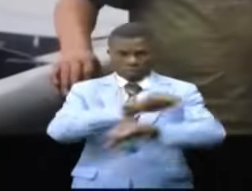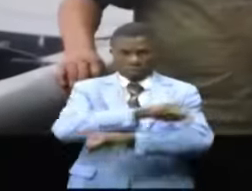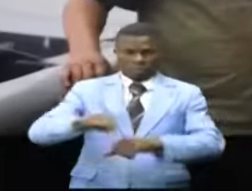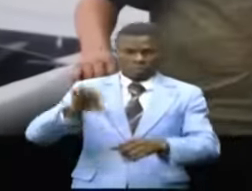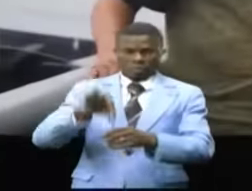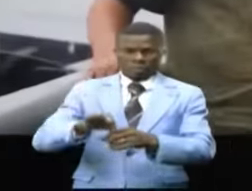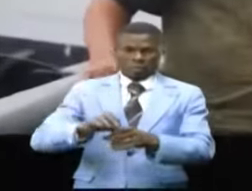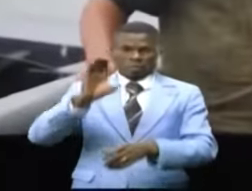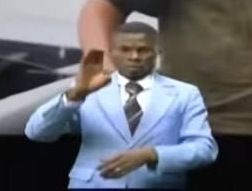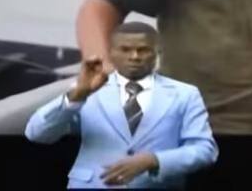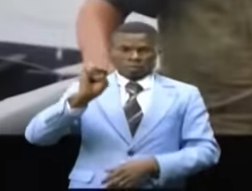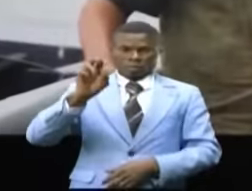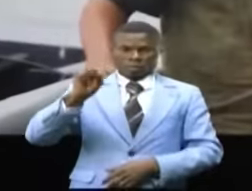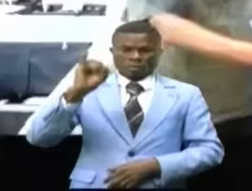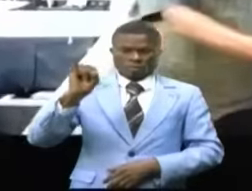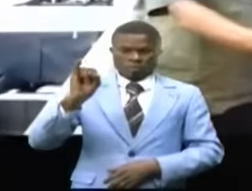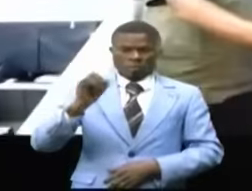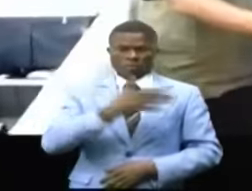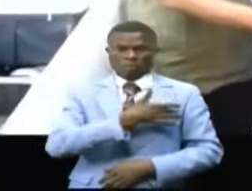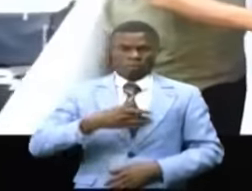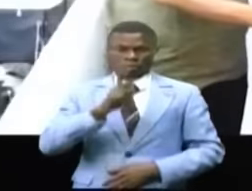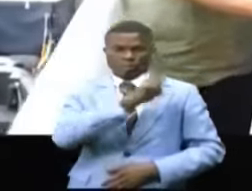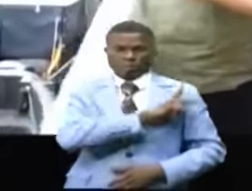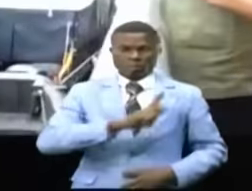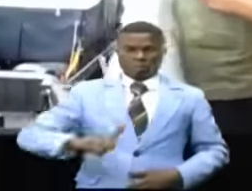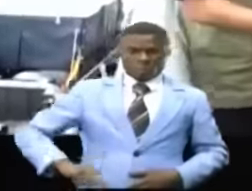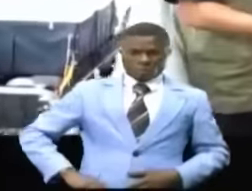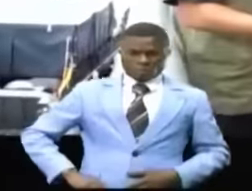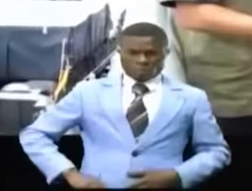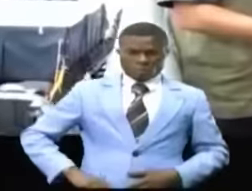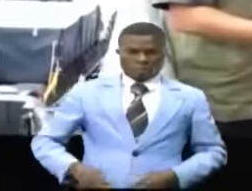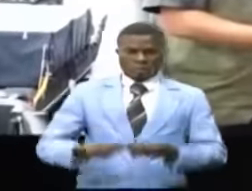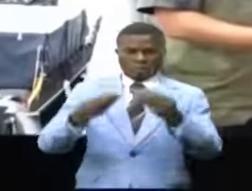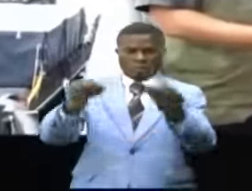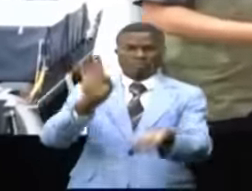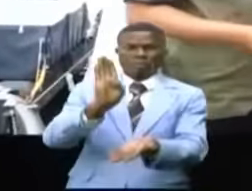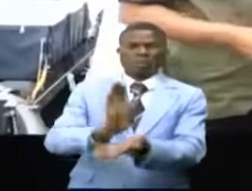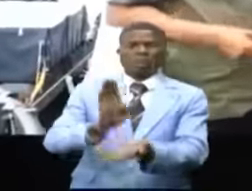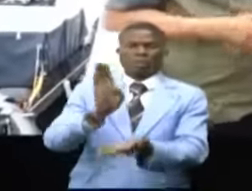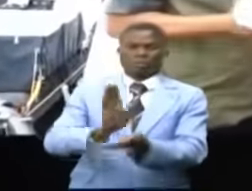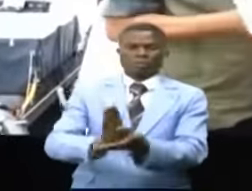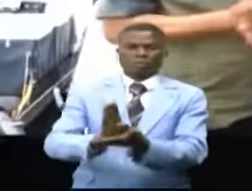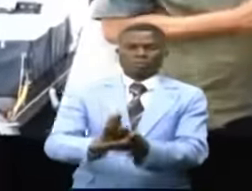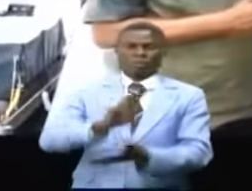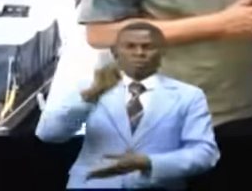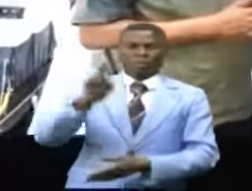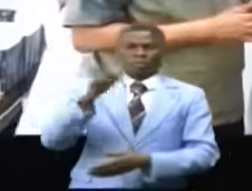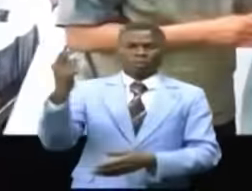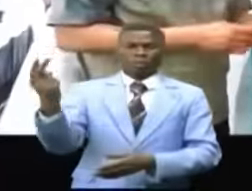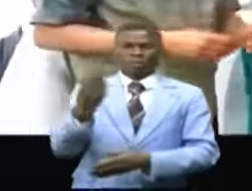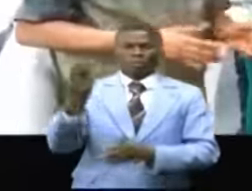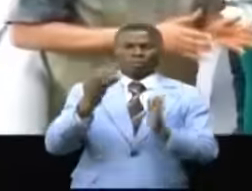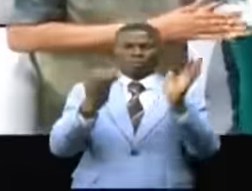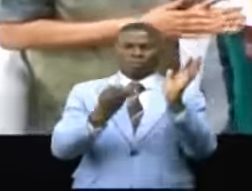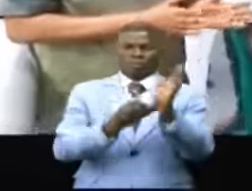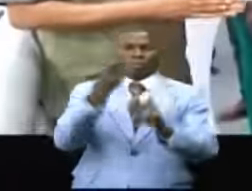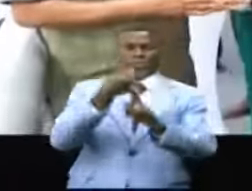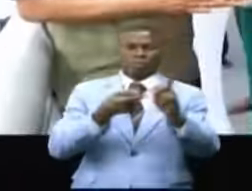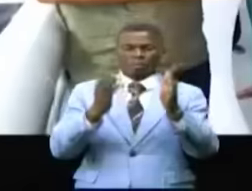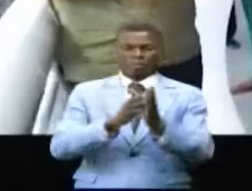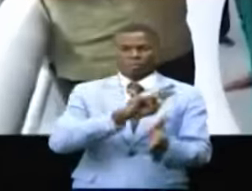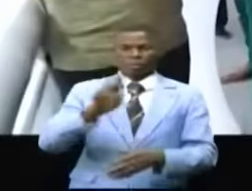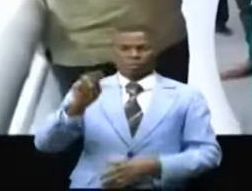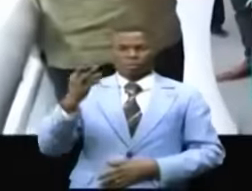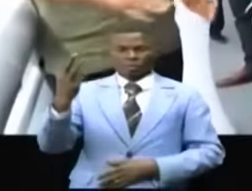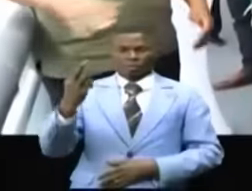Commission électorale nationale indépendante, Denis Kadima Kazadi, a procédé à la remise des brevets ce vendredi 27 octobre 2023 au